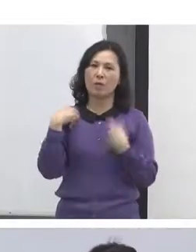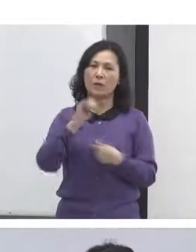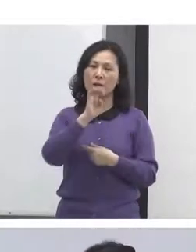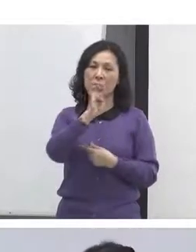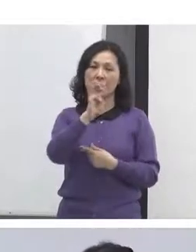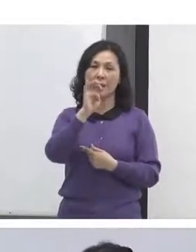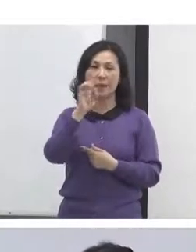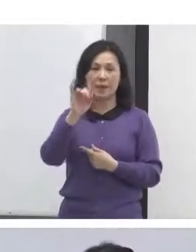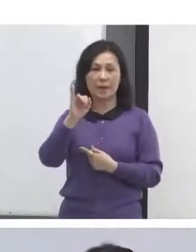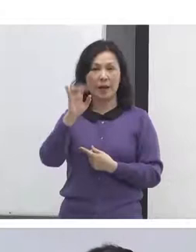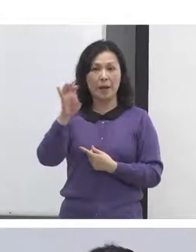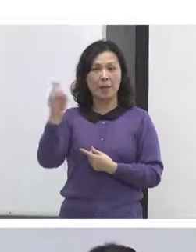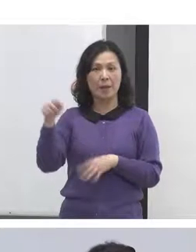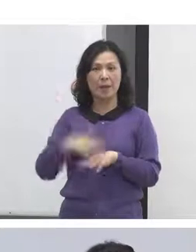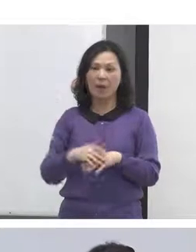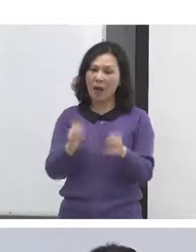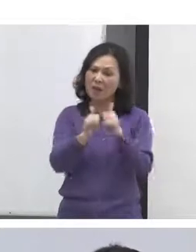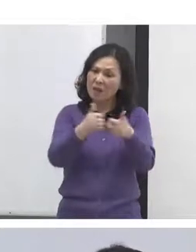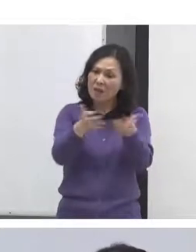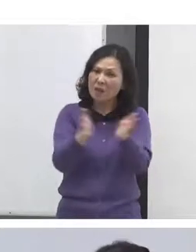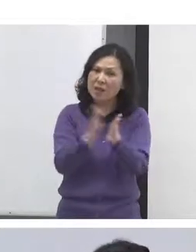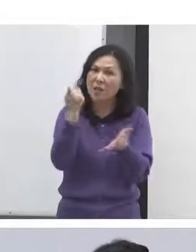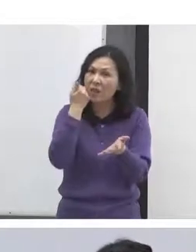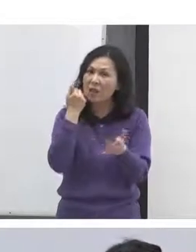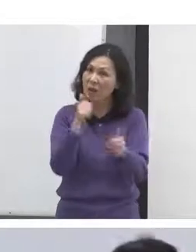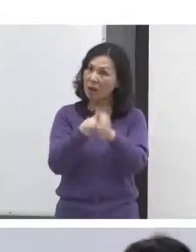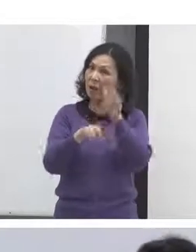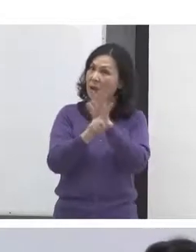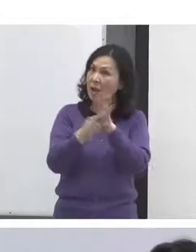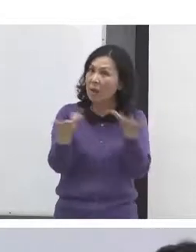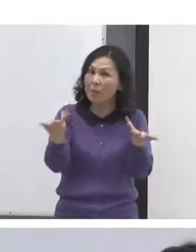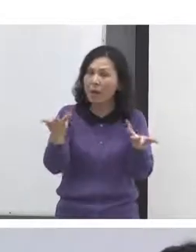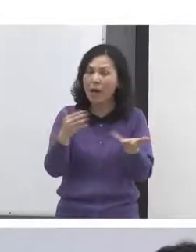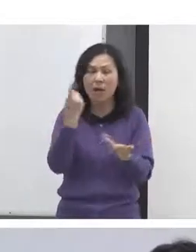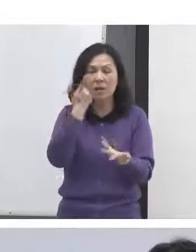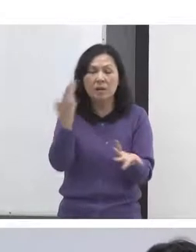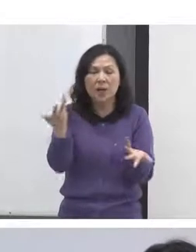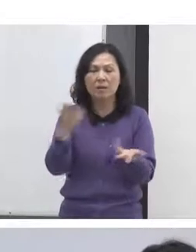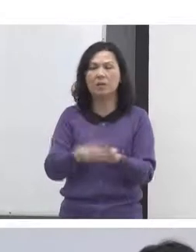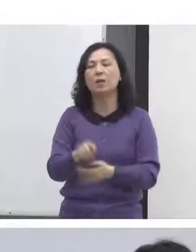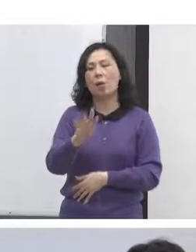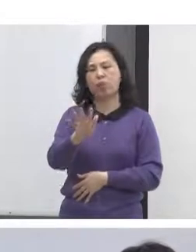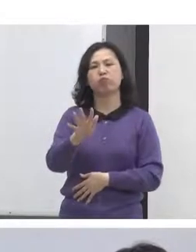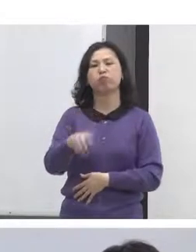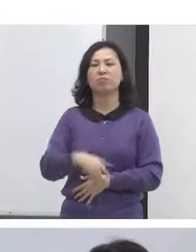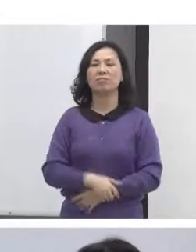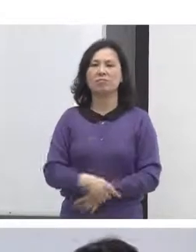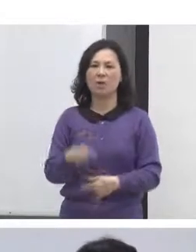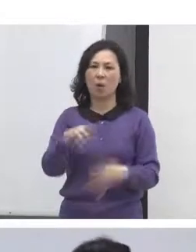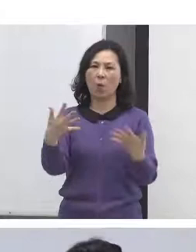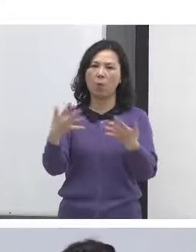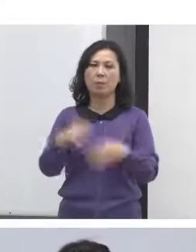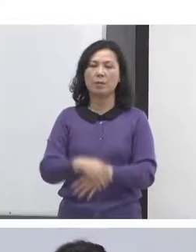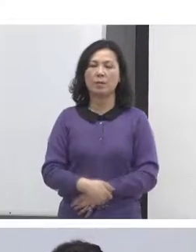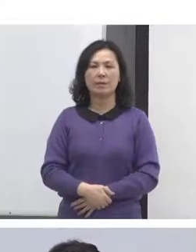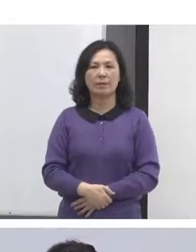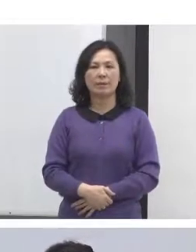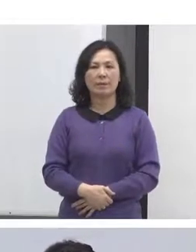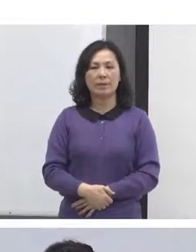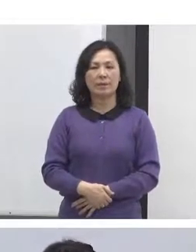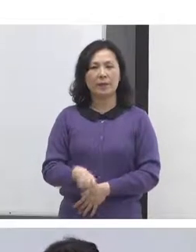社群的谁？谁可以代表社群？社群的立场是什么？就会出现这样的问题。好，那再来就是说，其实也不需要在